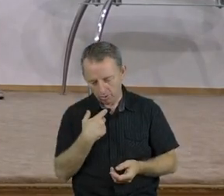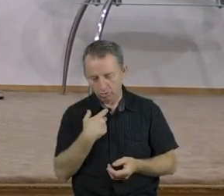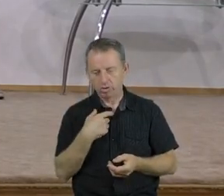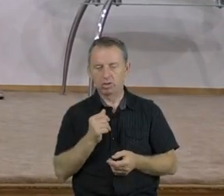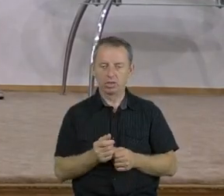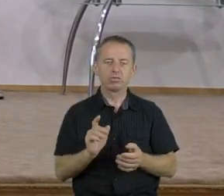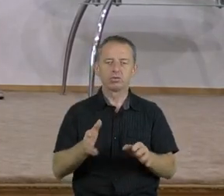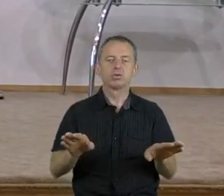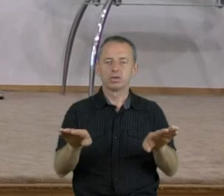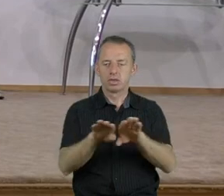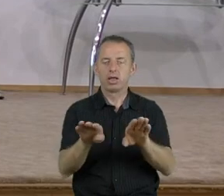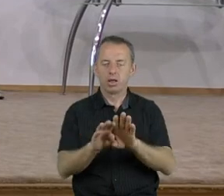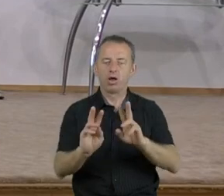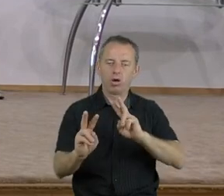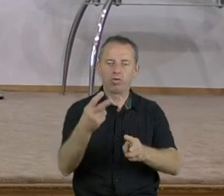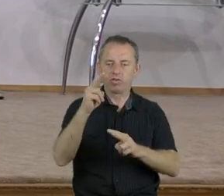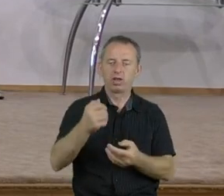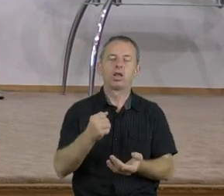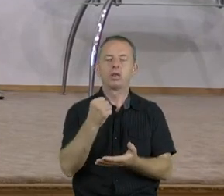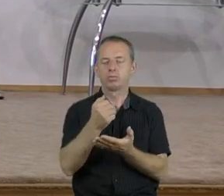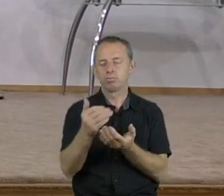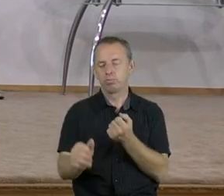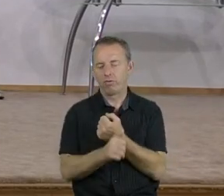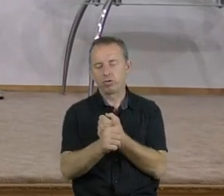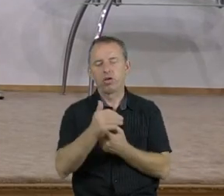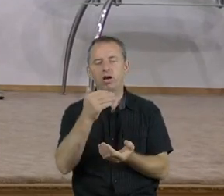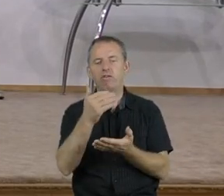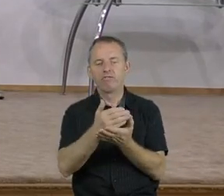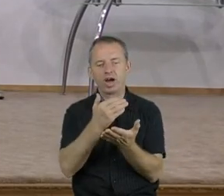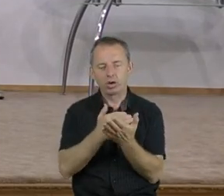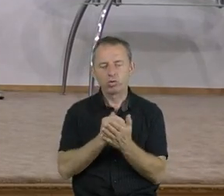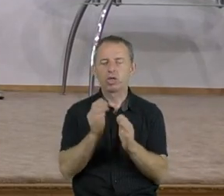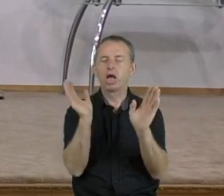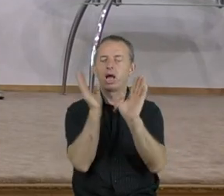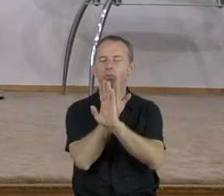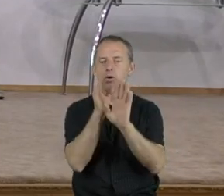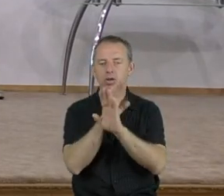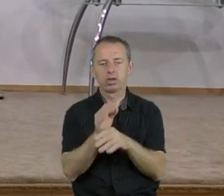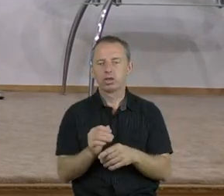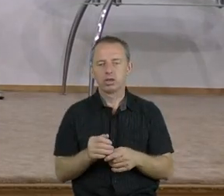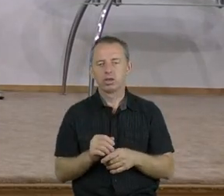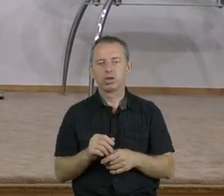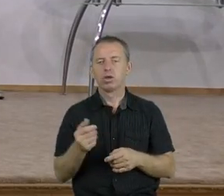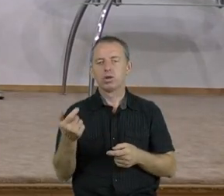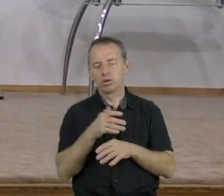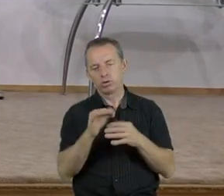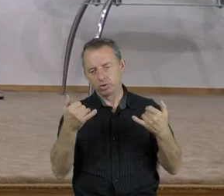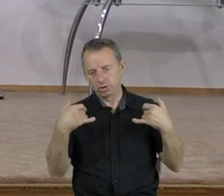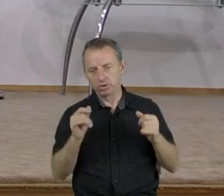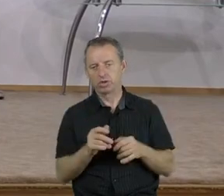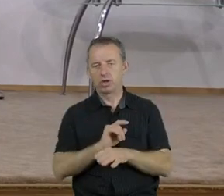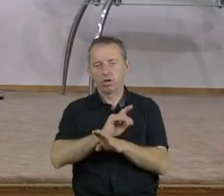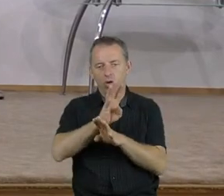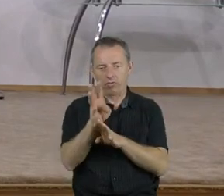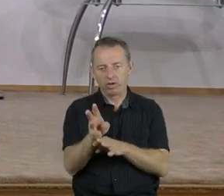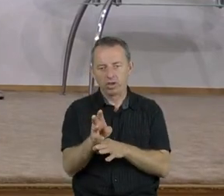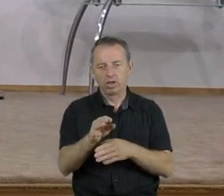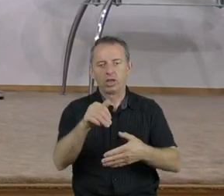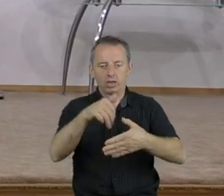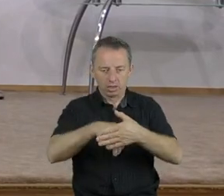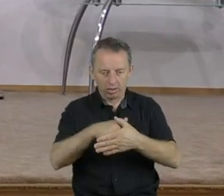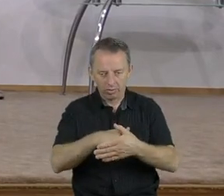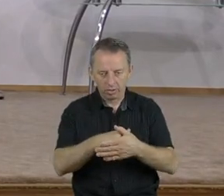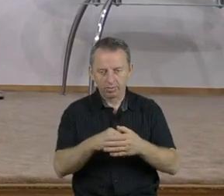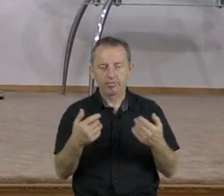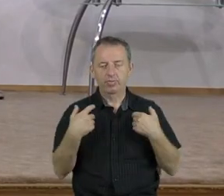spontanicznie też odwoływane z powodu warunków atmosferycznych. Natomiast nie odwołaliśmy wyjść z powodu COVID-u i cieszę się, że zachowując